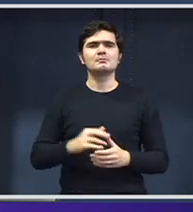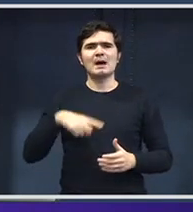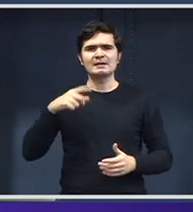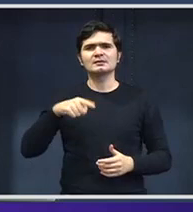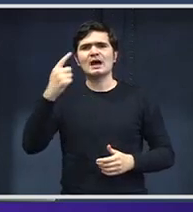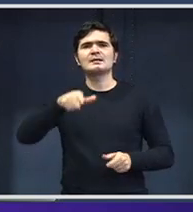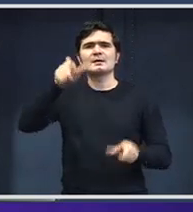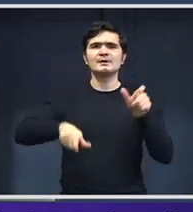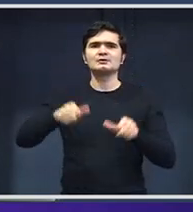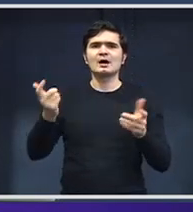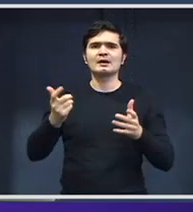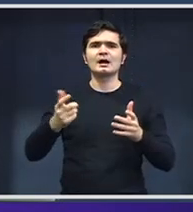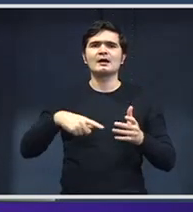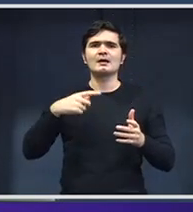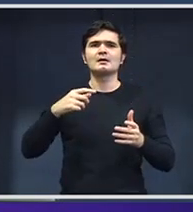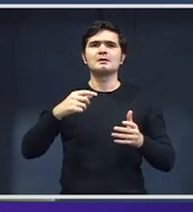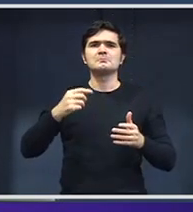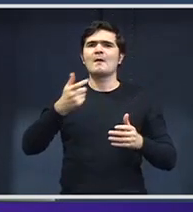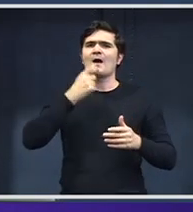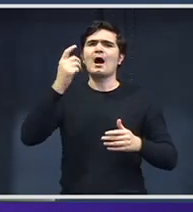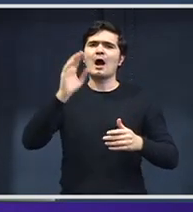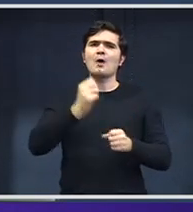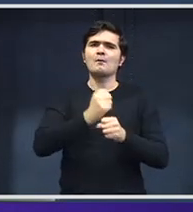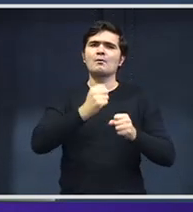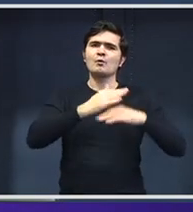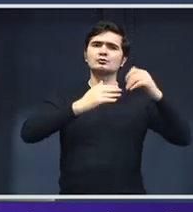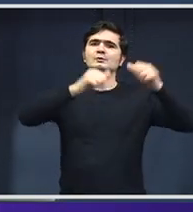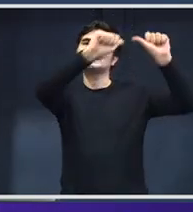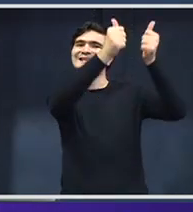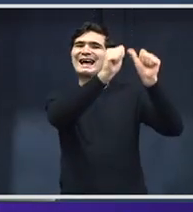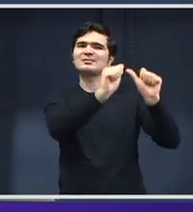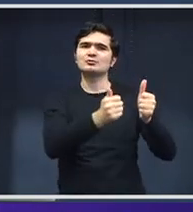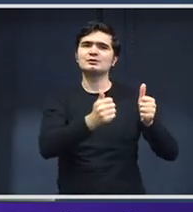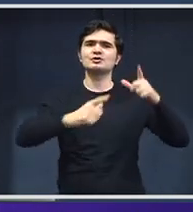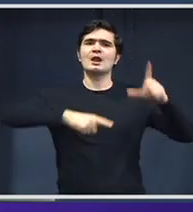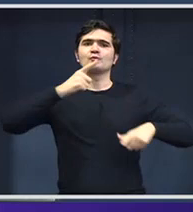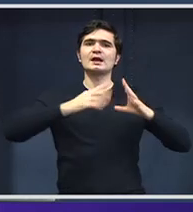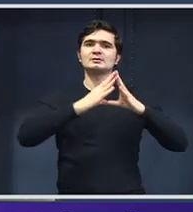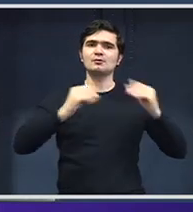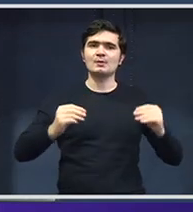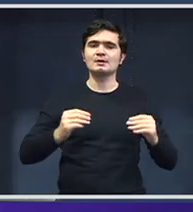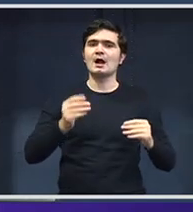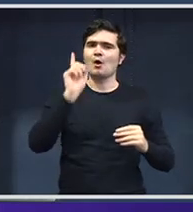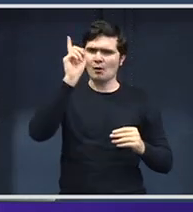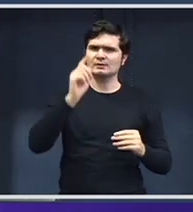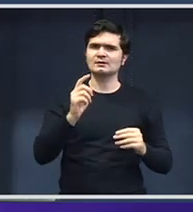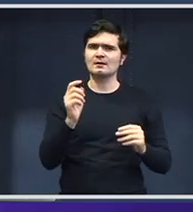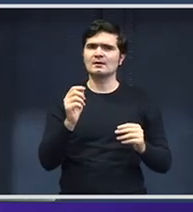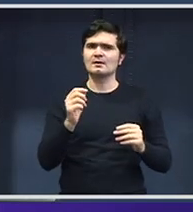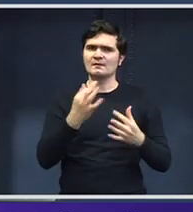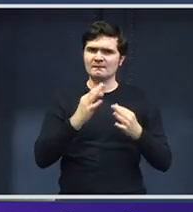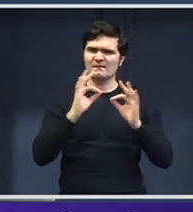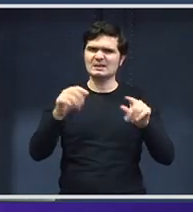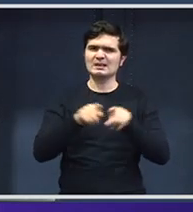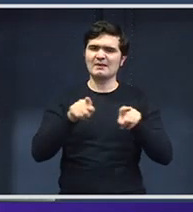Iosef au statui și sunt elogiați pe teritoriul României. Veți fi la fel de intransigent în legătură și cu acest